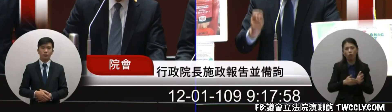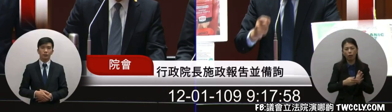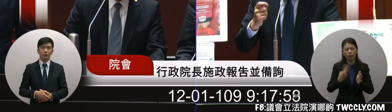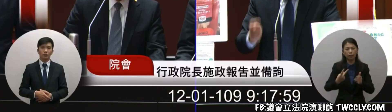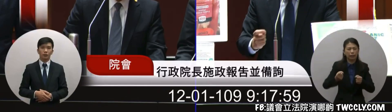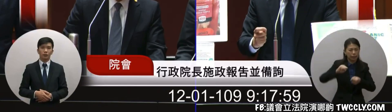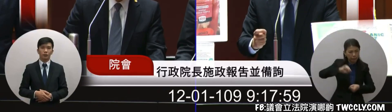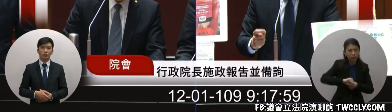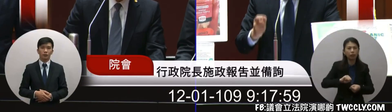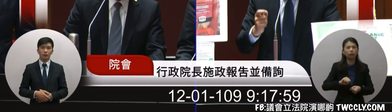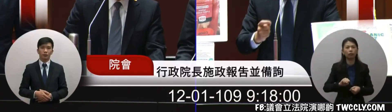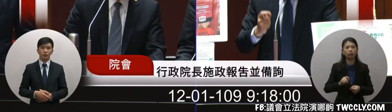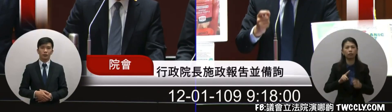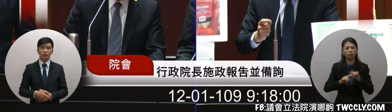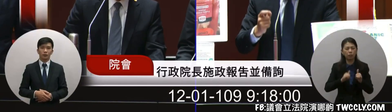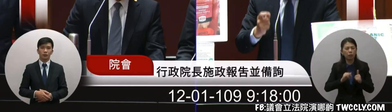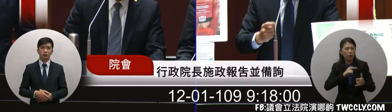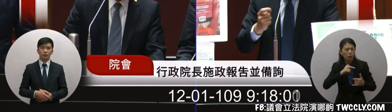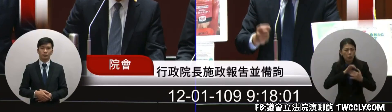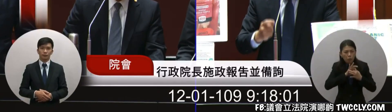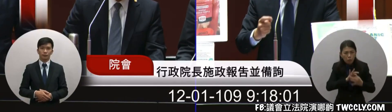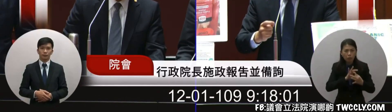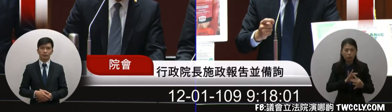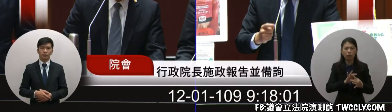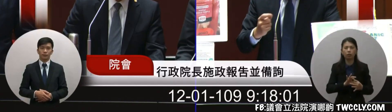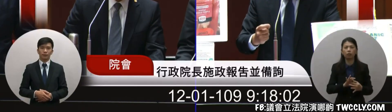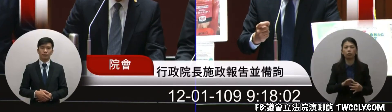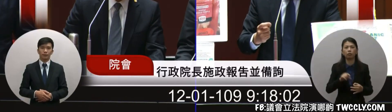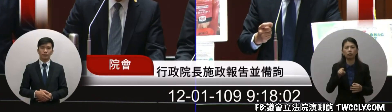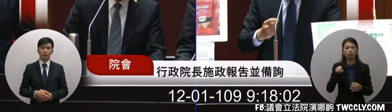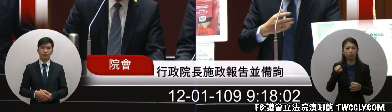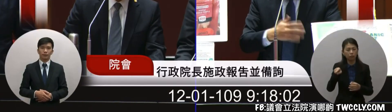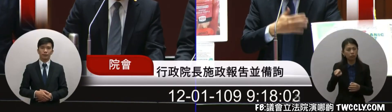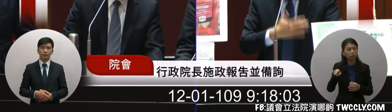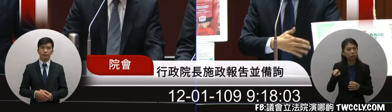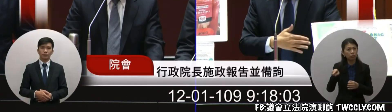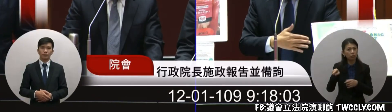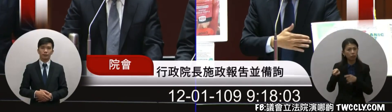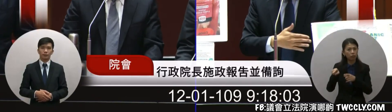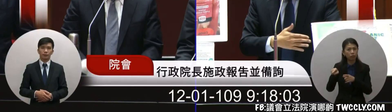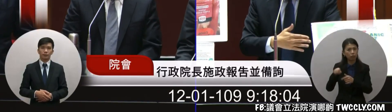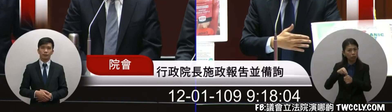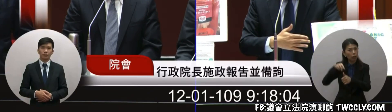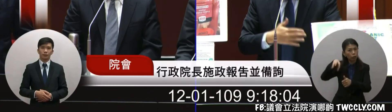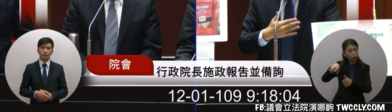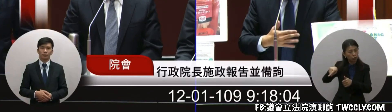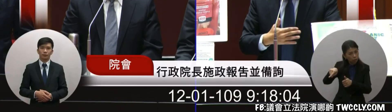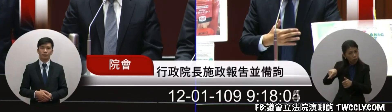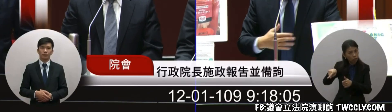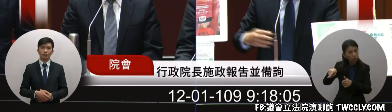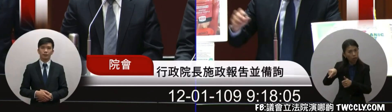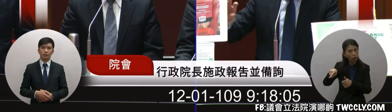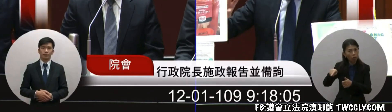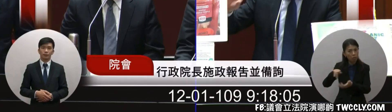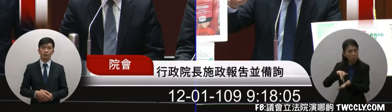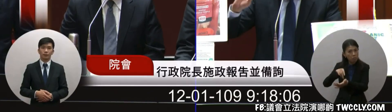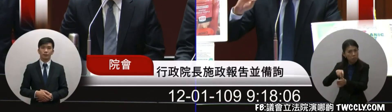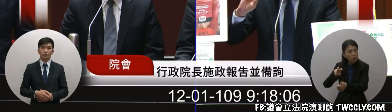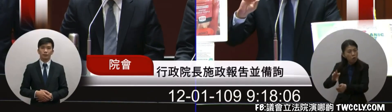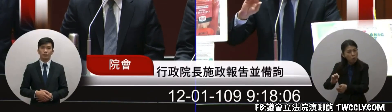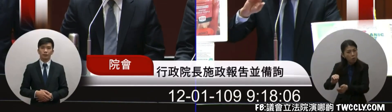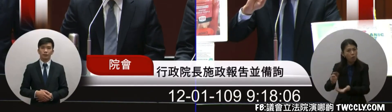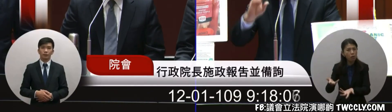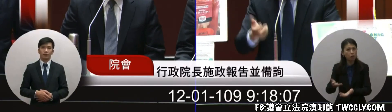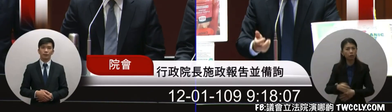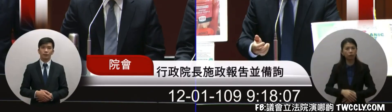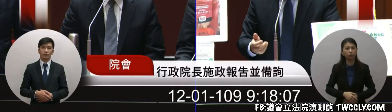也就是国人最关心，你让国人就很清清楚楚的知道说，哎，这样子有这样子一个东西在，好，或者是甚至我